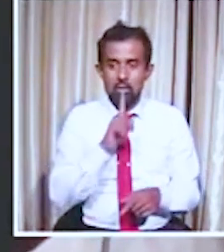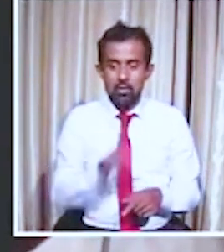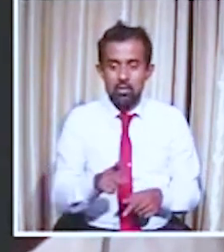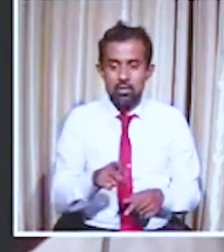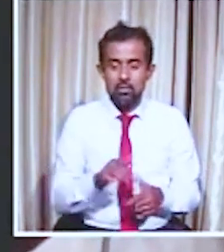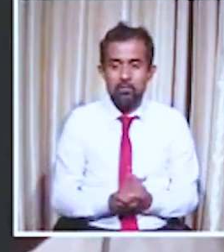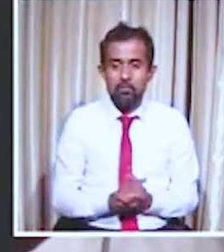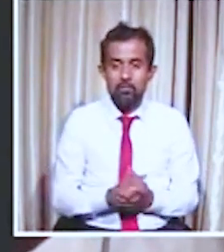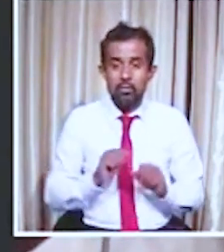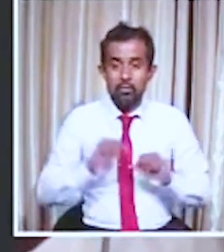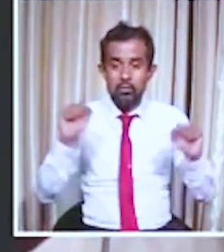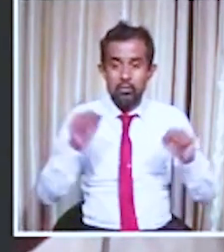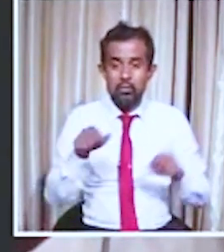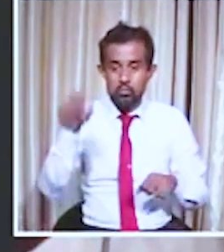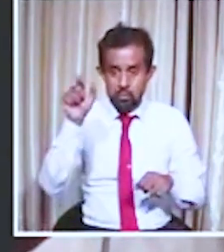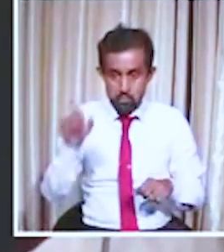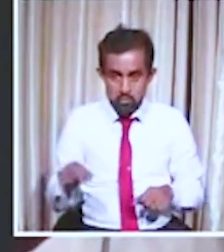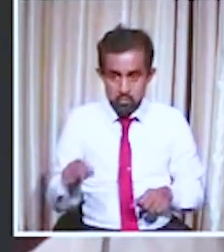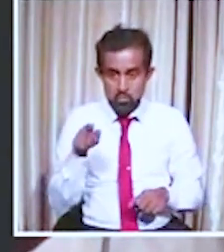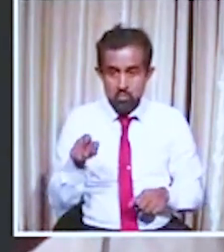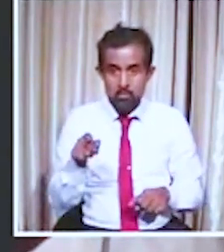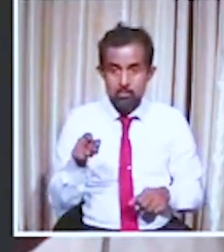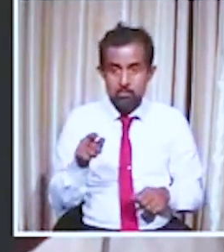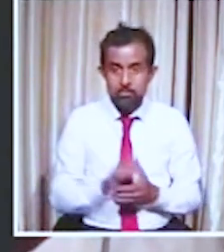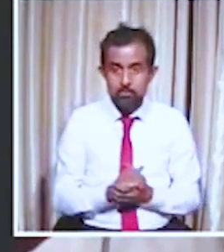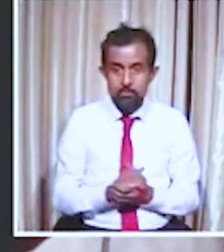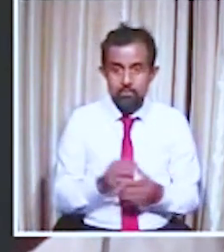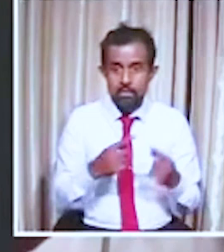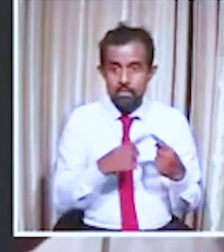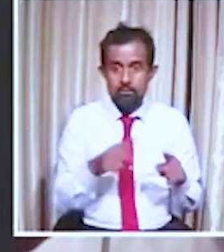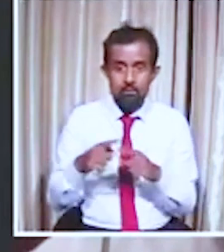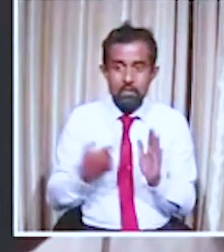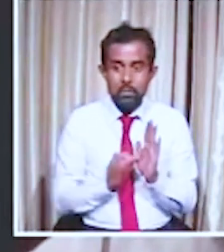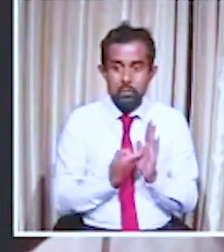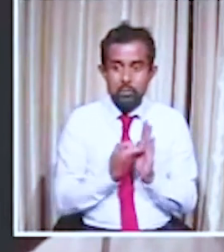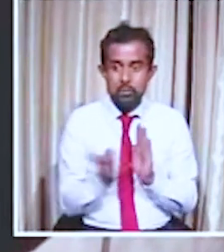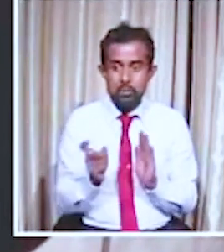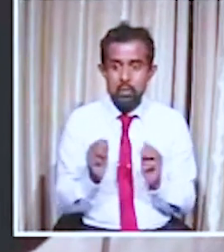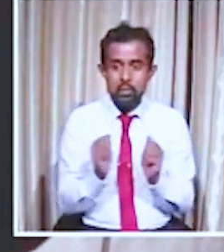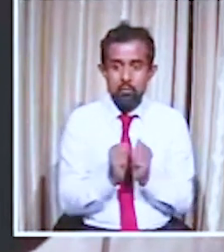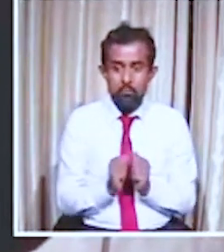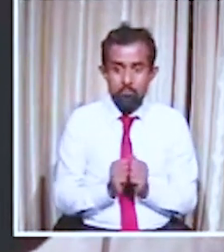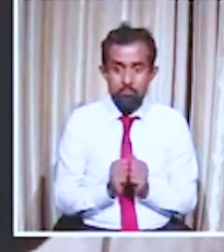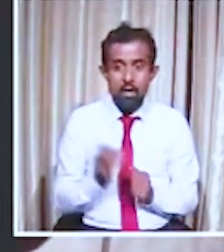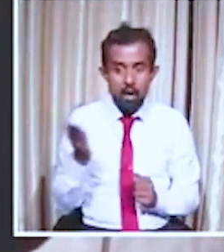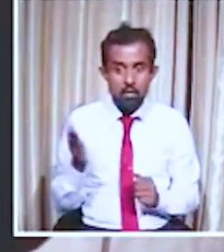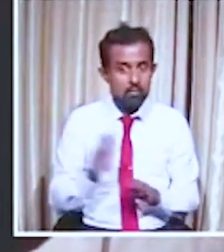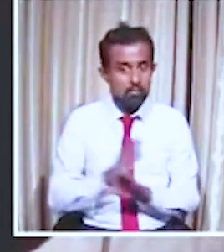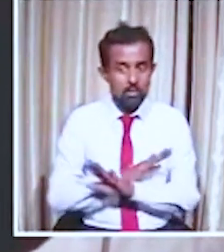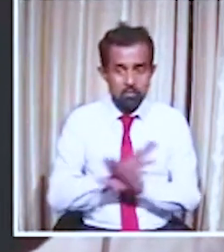போராட்டத்தை யாராலும் கொச்சையாக பேச முடியுமாக இருந்தால் அவர்களை நான் வன்மையாக கண்டிக்கின்றேன். அதே சமயத்தில் இவ்வாறு உருவான